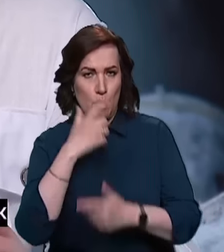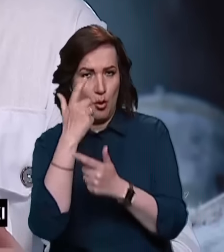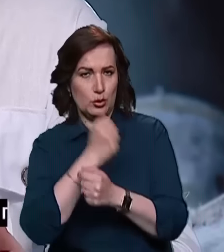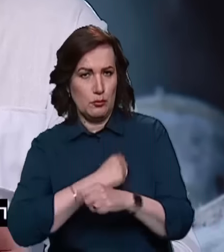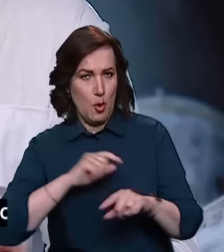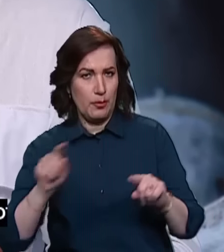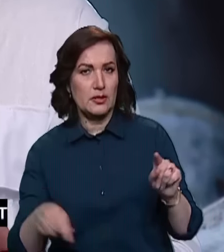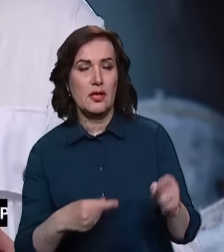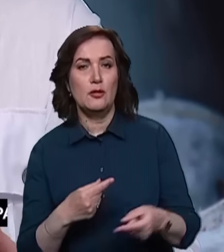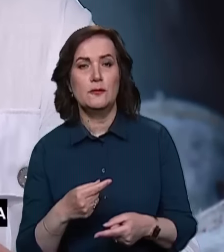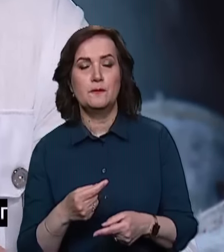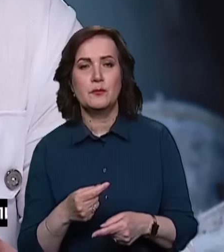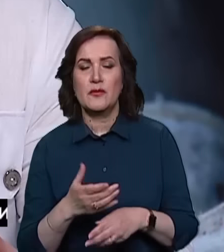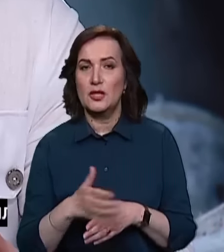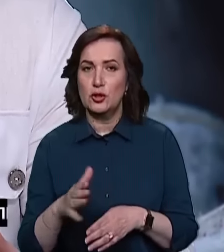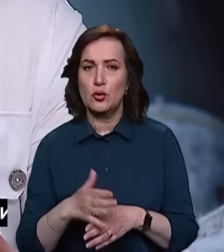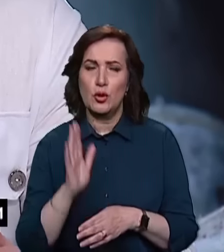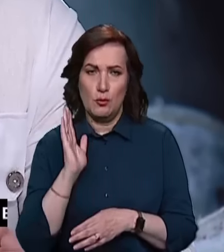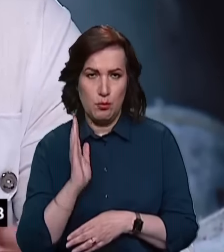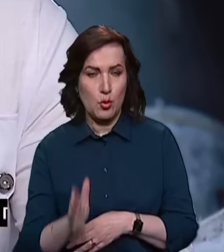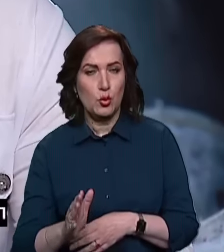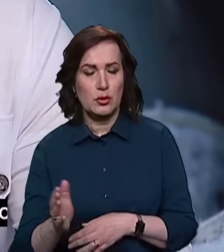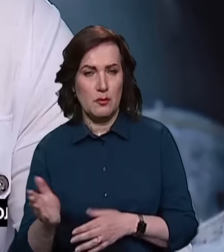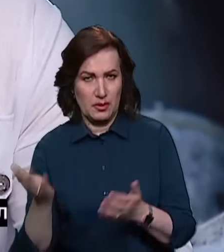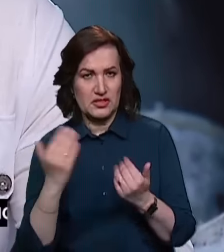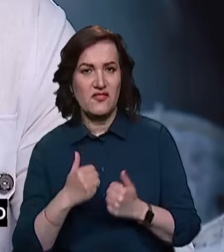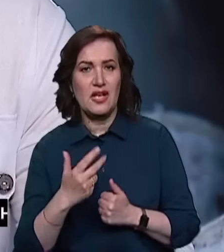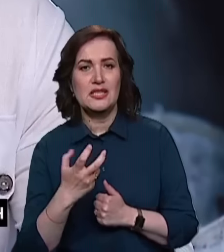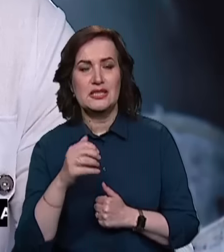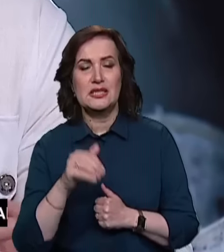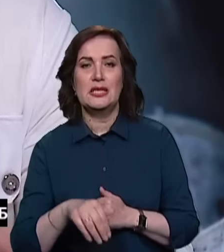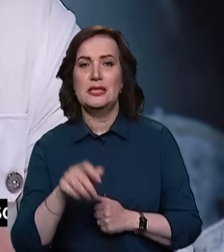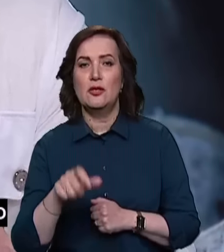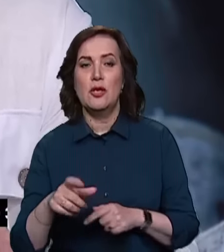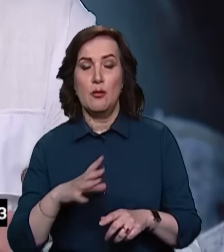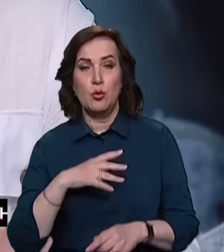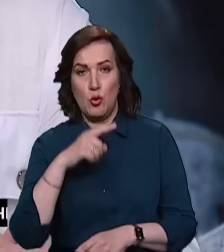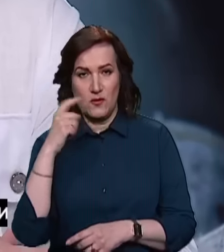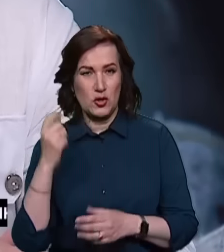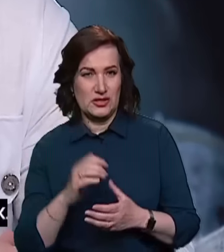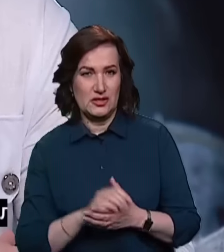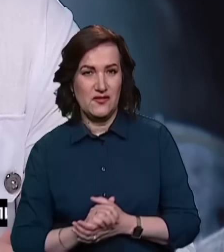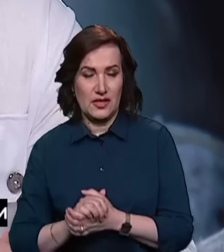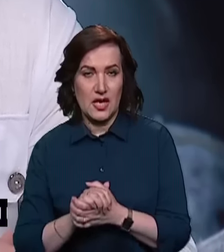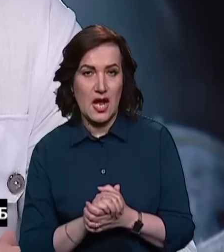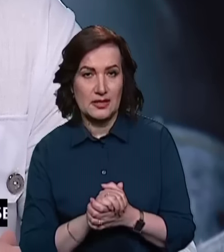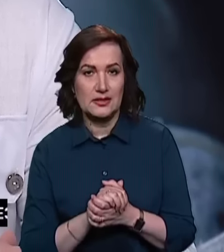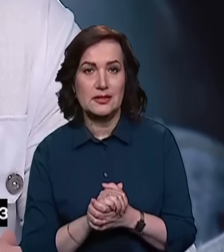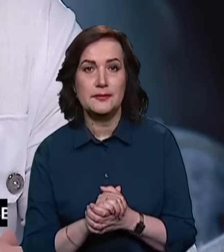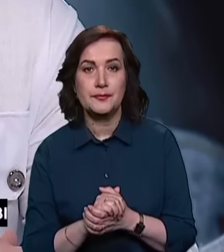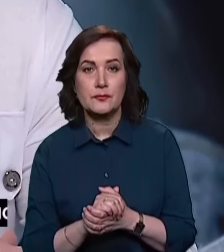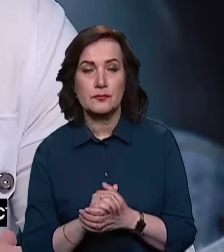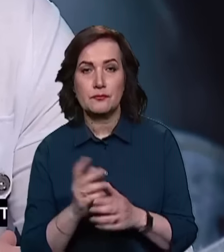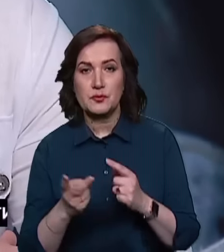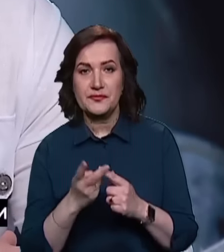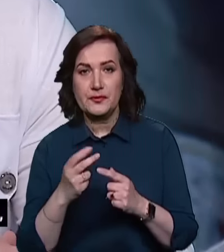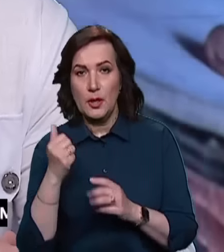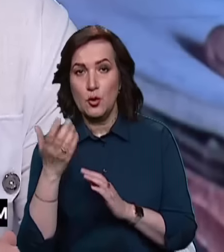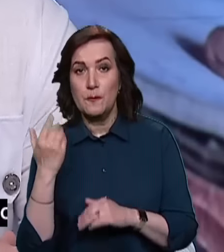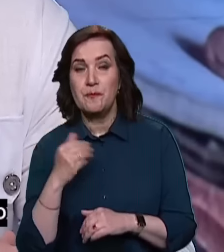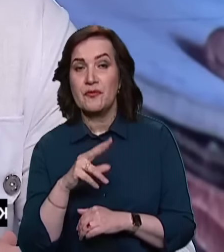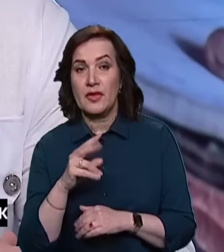оголошуємо мобілізацію частково і будемо значить, призивати там 300 тисяч людей, як це було зроблено в Російській Федерації півтора року